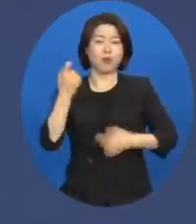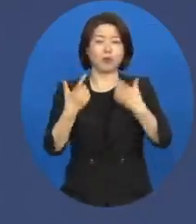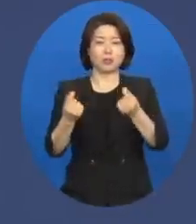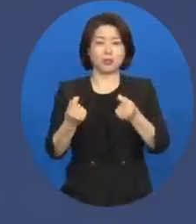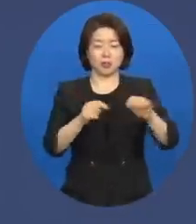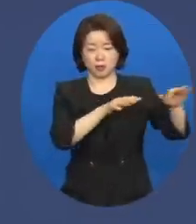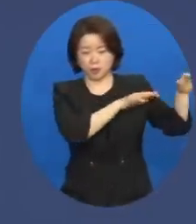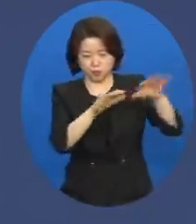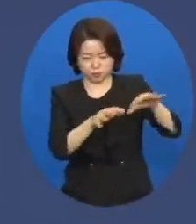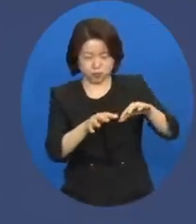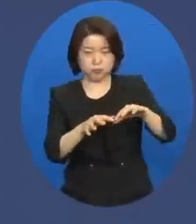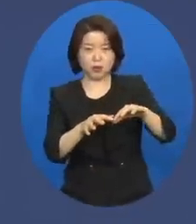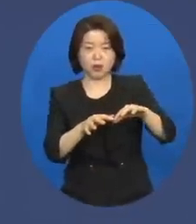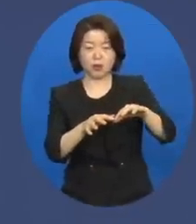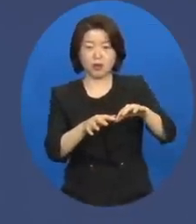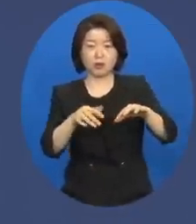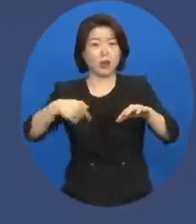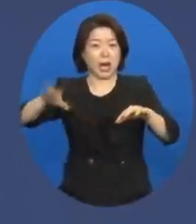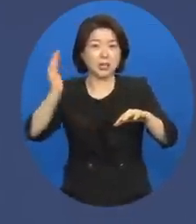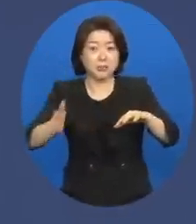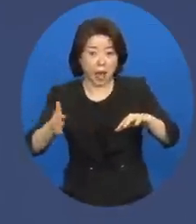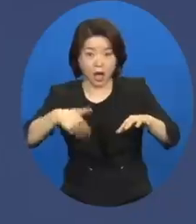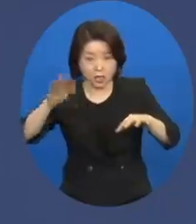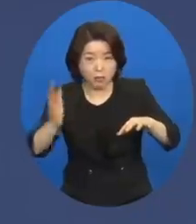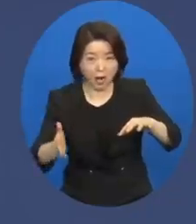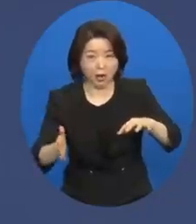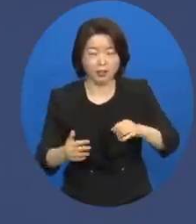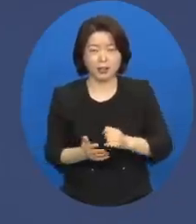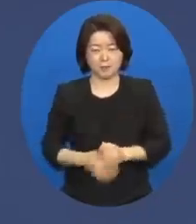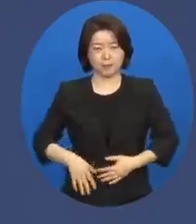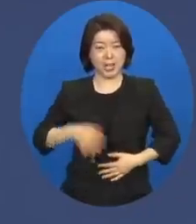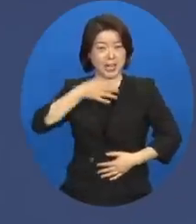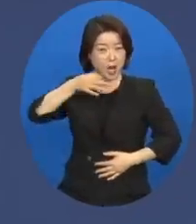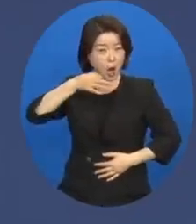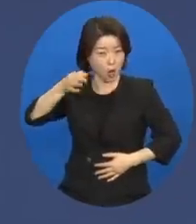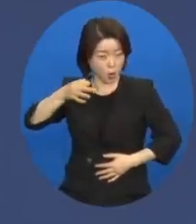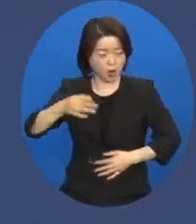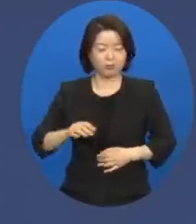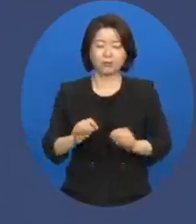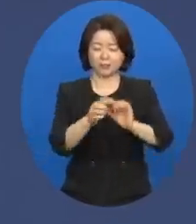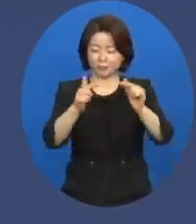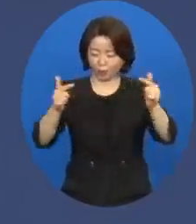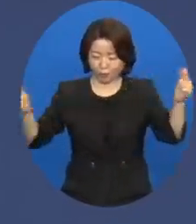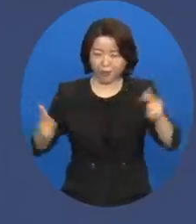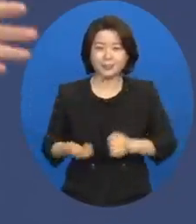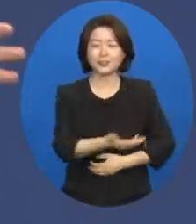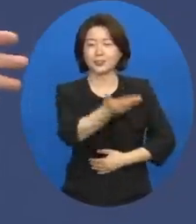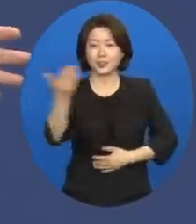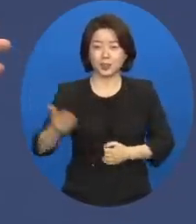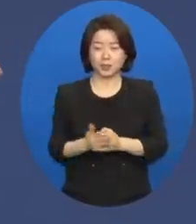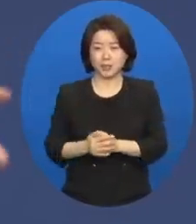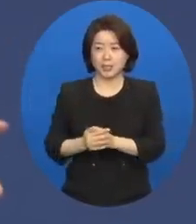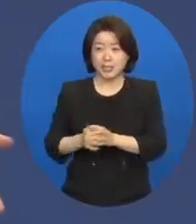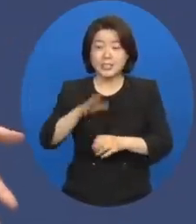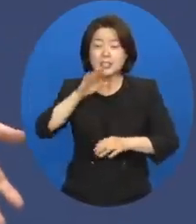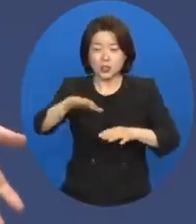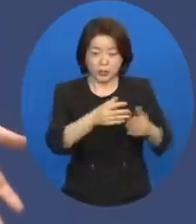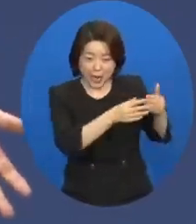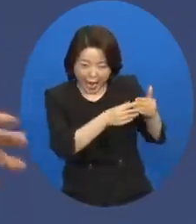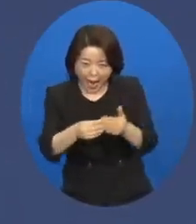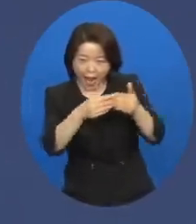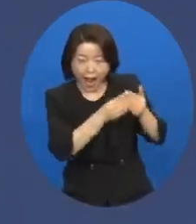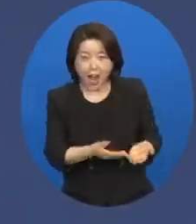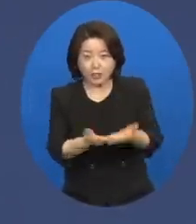이제 나야가라 가지 마세요. 제가 지금 음향 효과나 또 여러 가지로 여러분을 지금 현장에 안내하려고